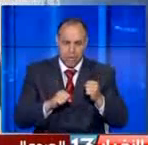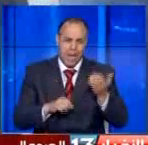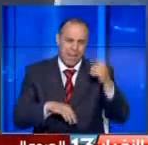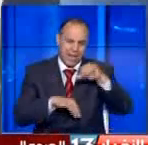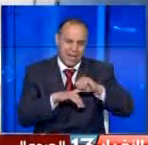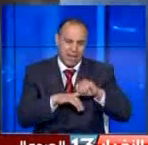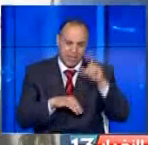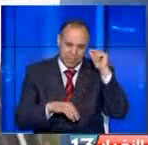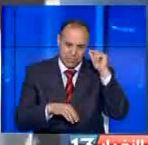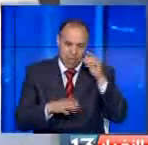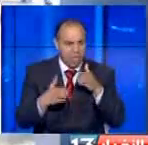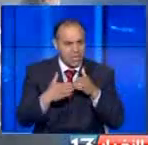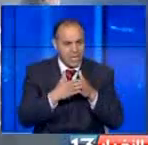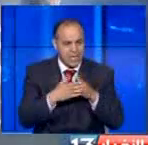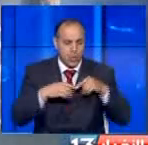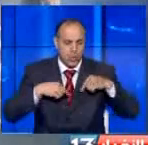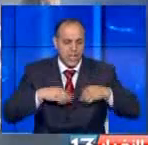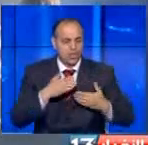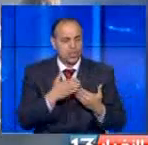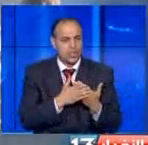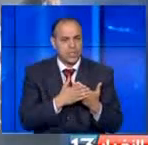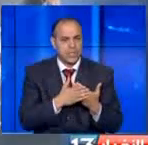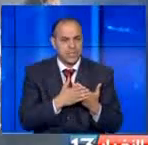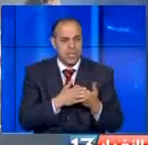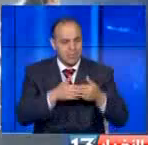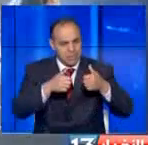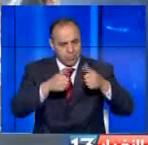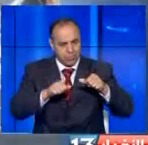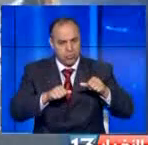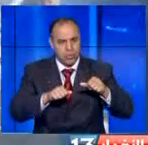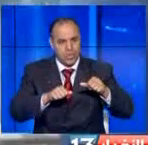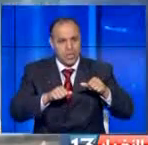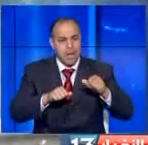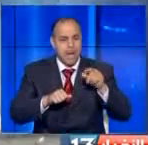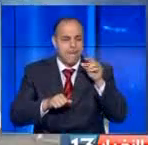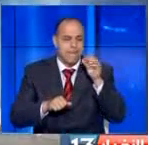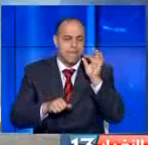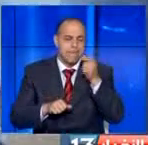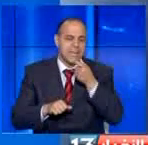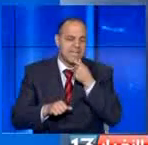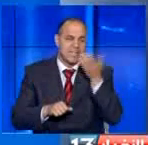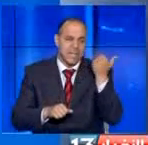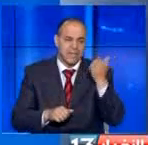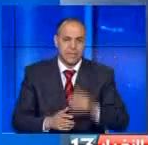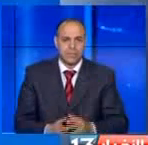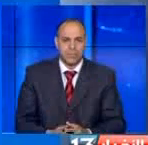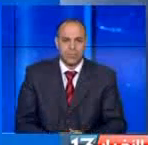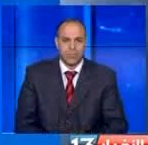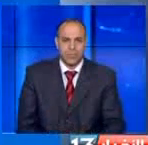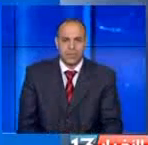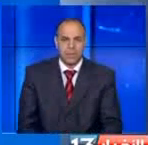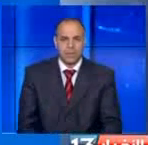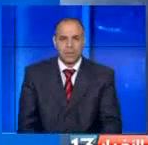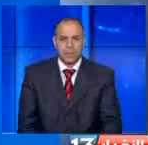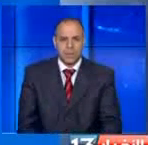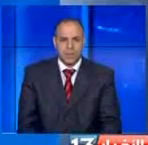مقاديشو في تحد للحكومة الجديدة التي عينت في مارس الماضي.